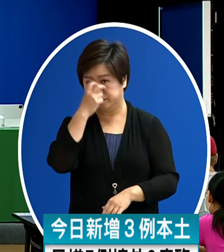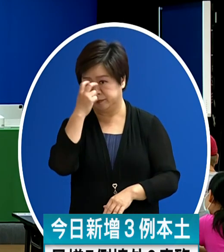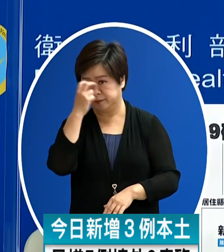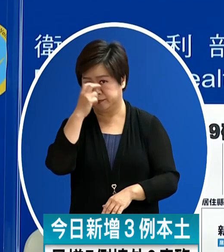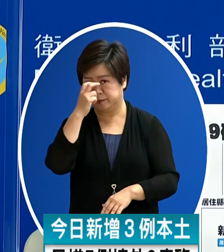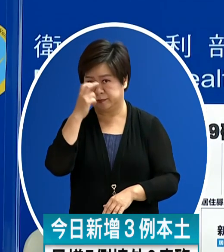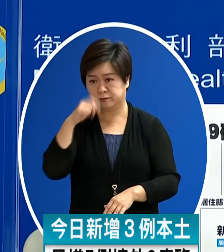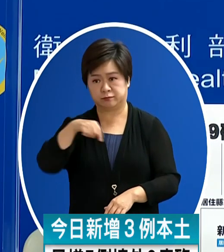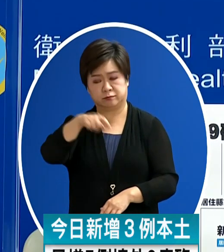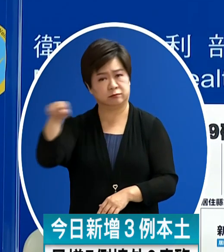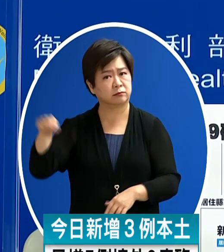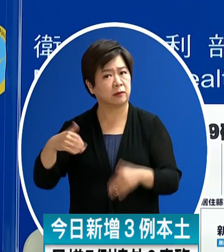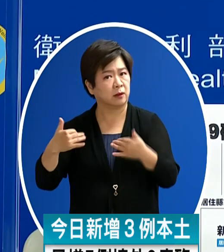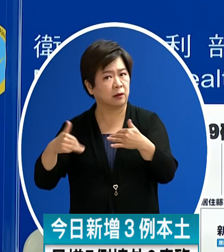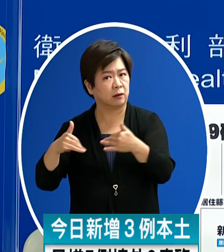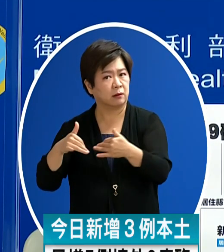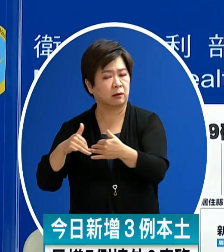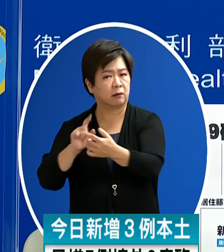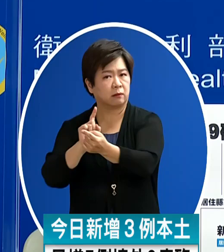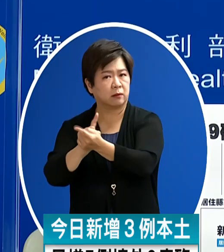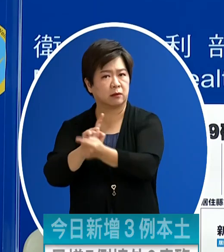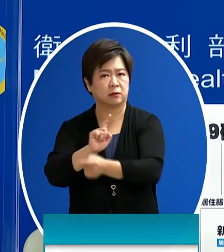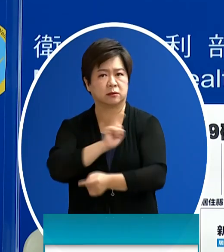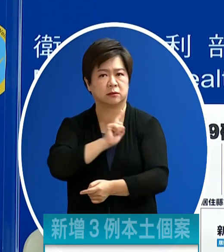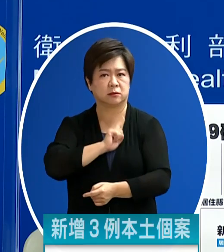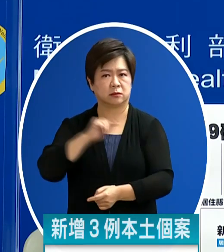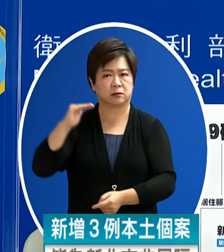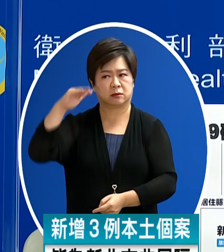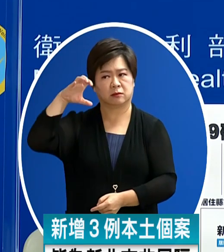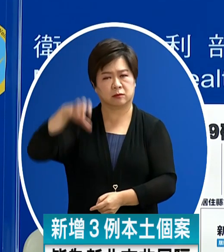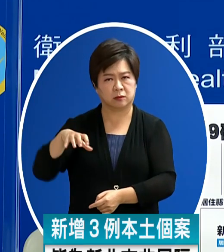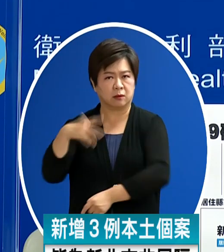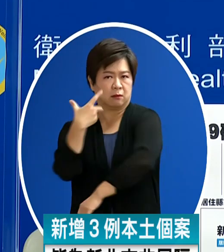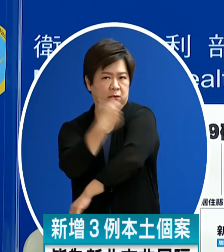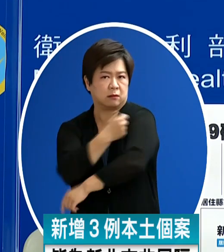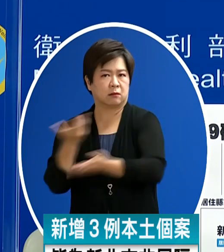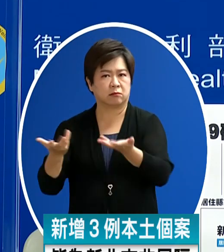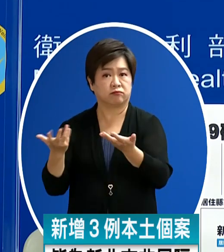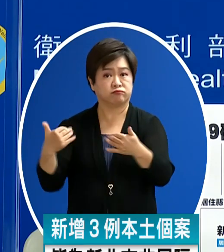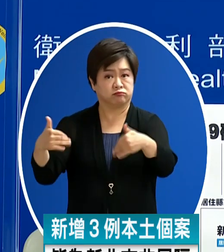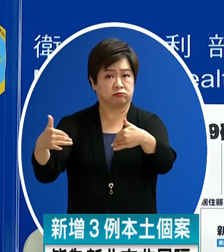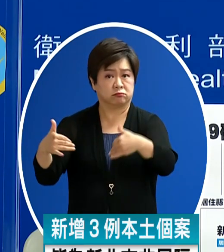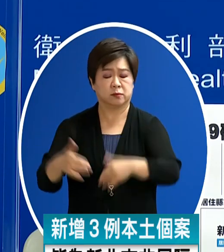的部分的话，应该还没有审查到，还没有审查到这个高端的案件。